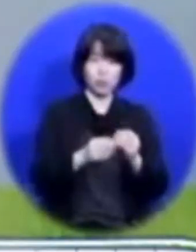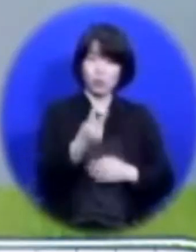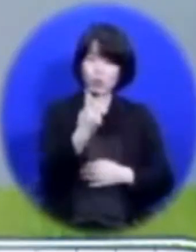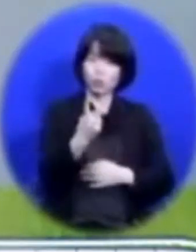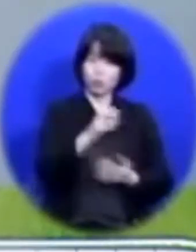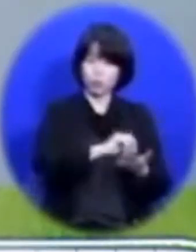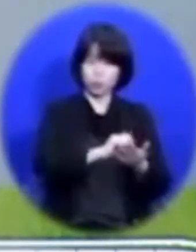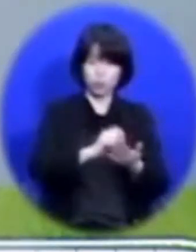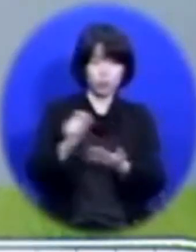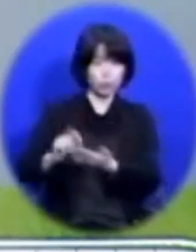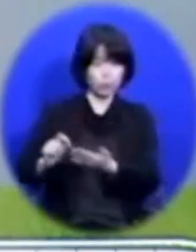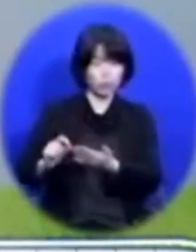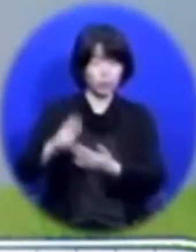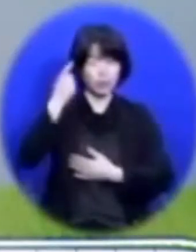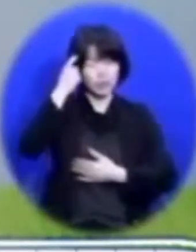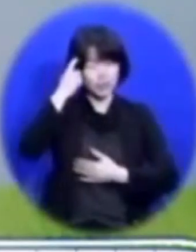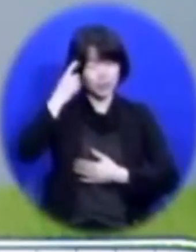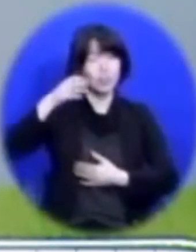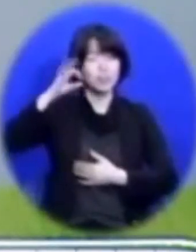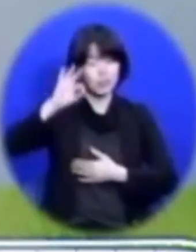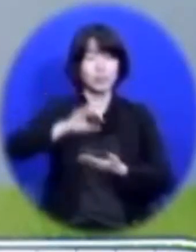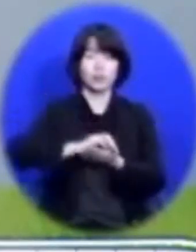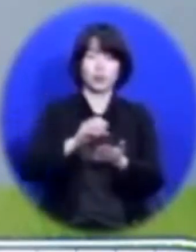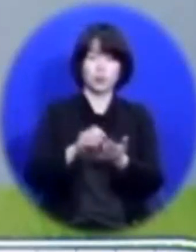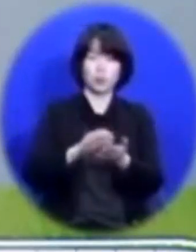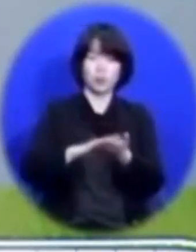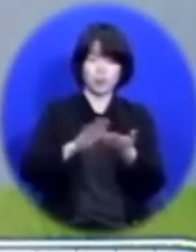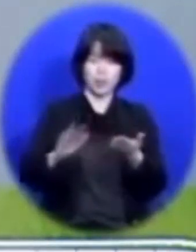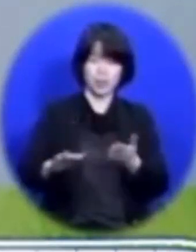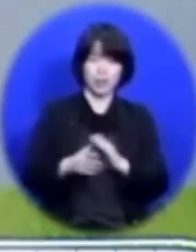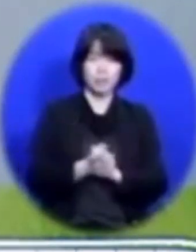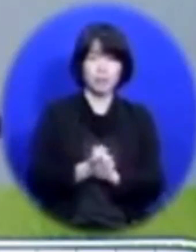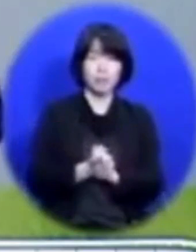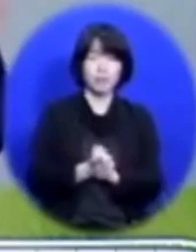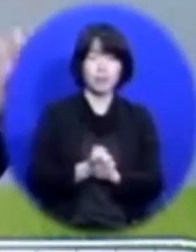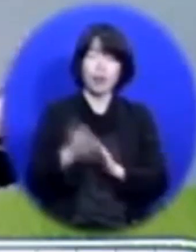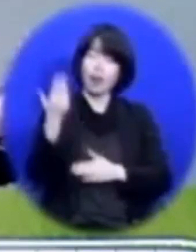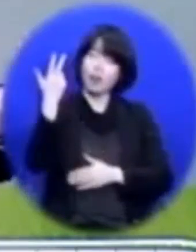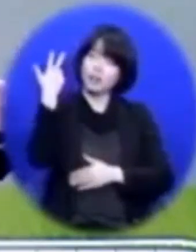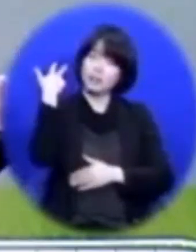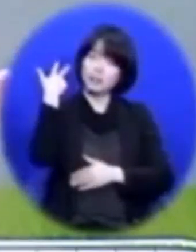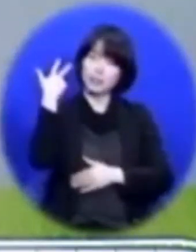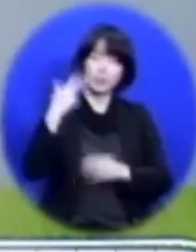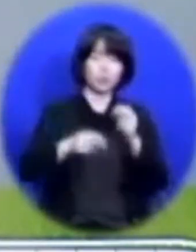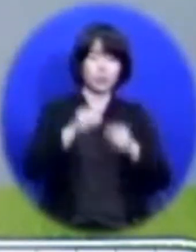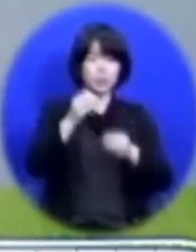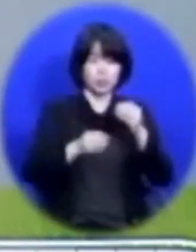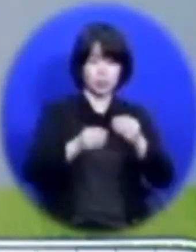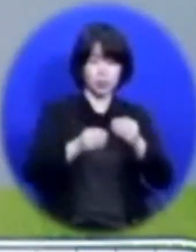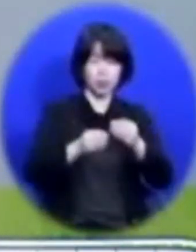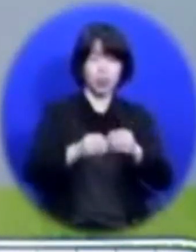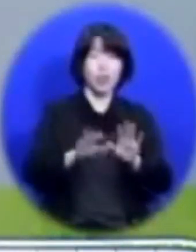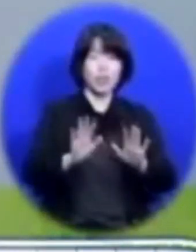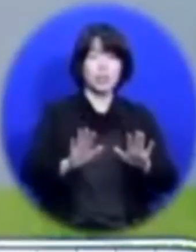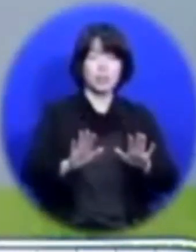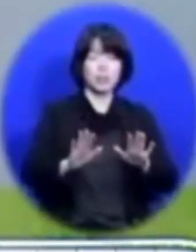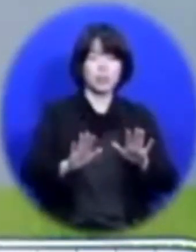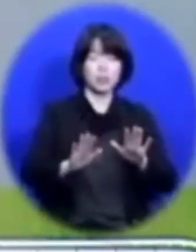똑같은시편이두편이나 쓰였는지의아해하게될정도입니다.